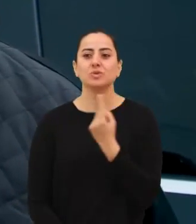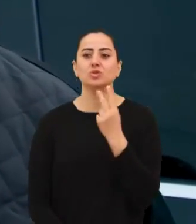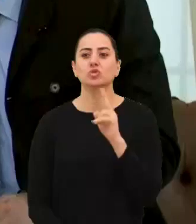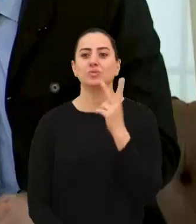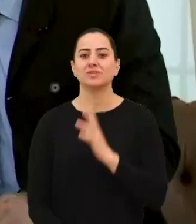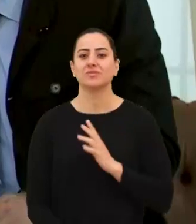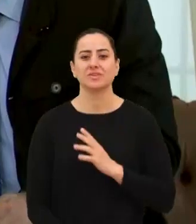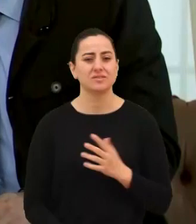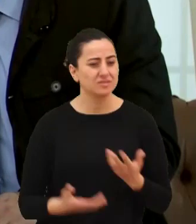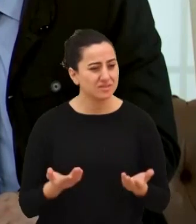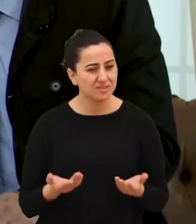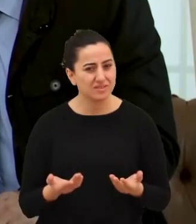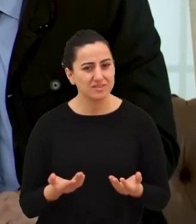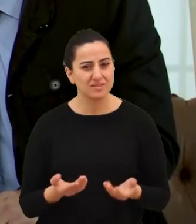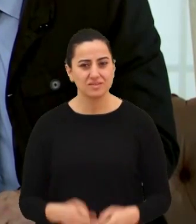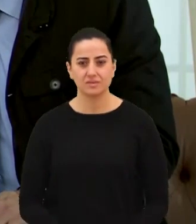var. Ne?